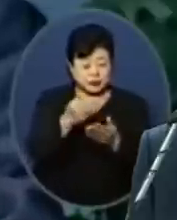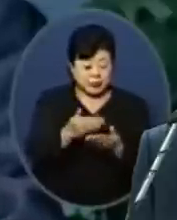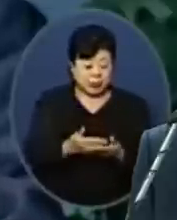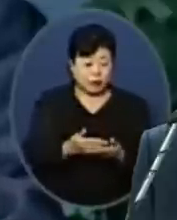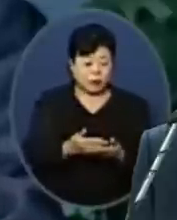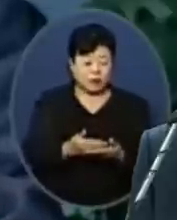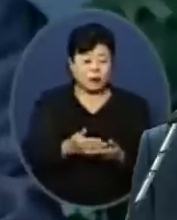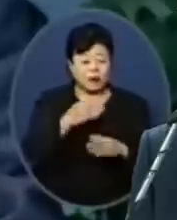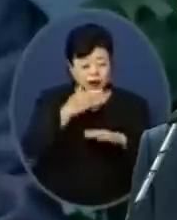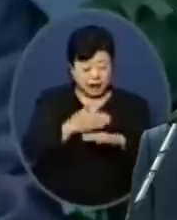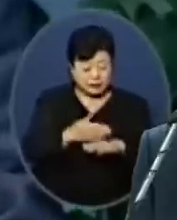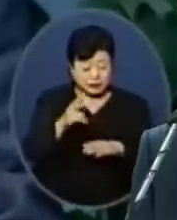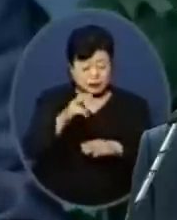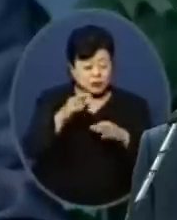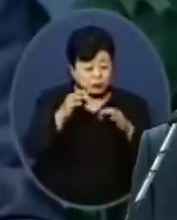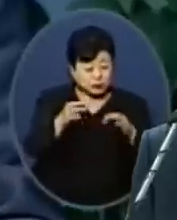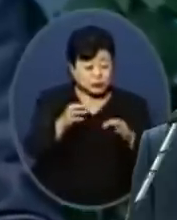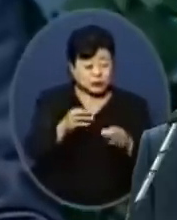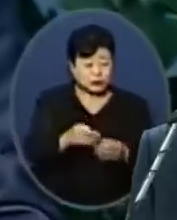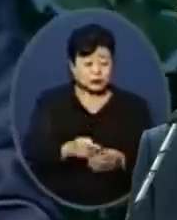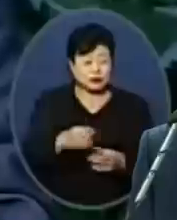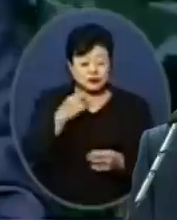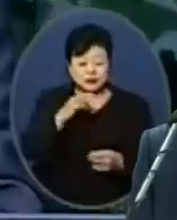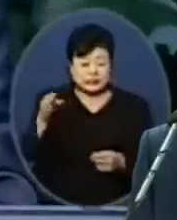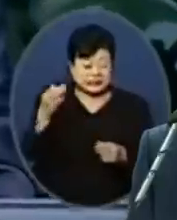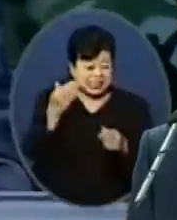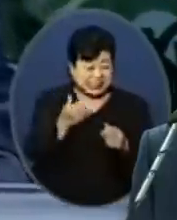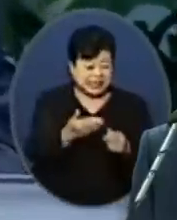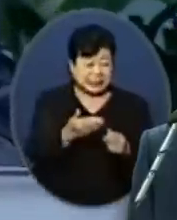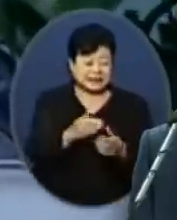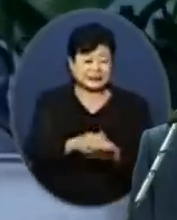받아들이고 감사하고 찬송하고 입으로 시인하면